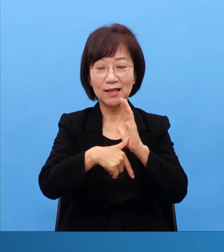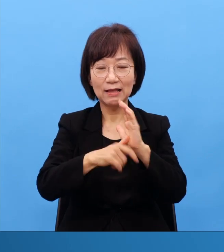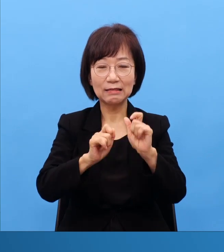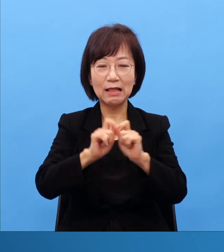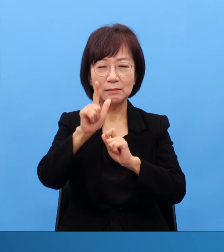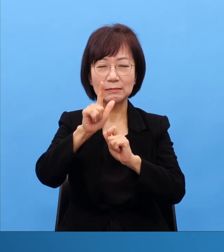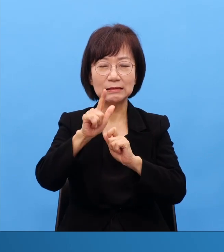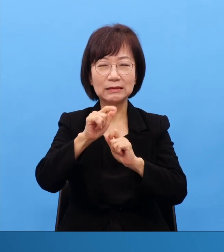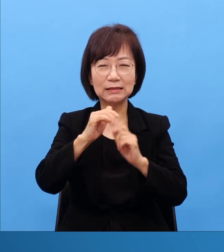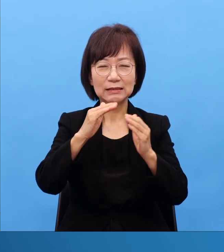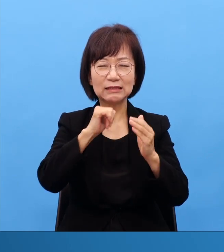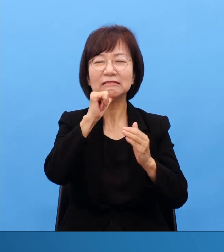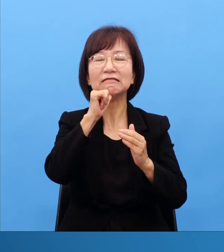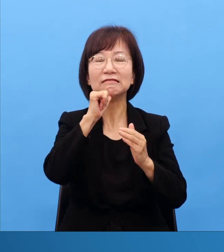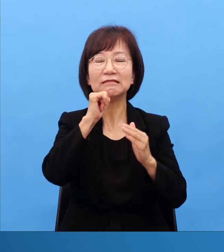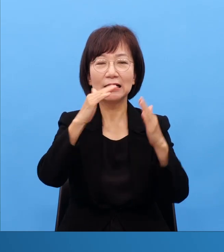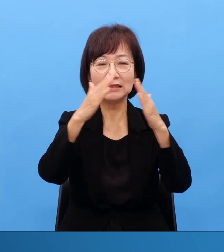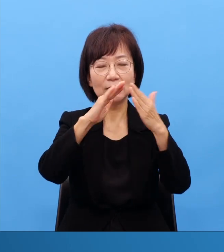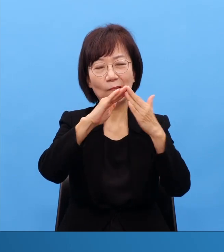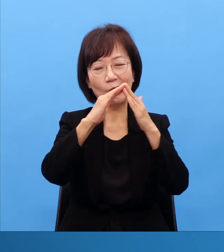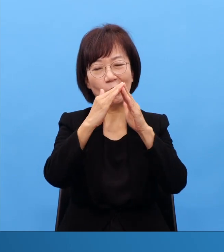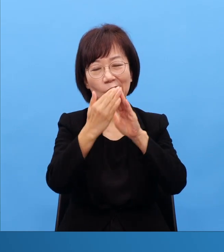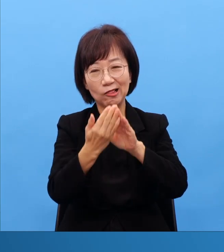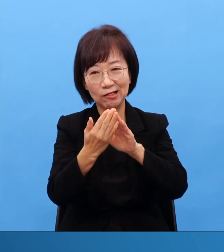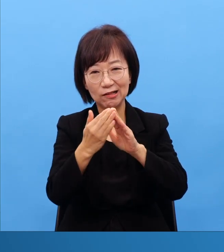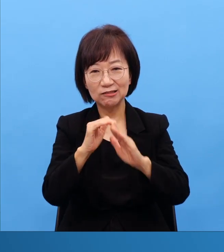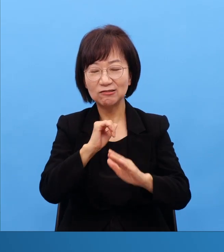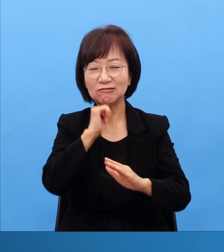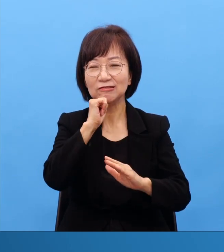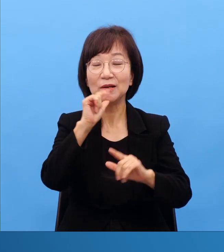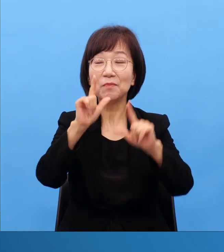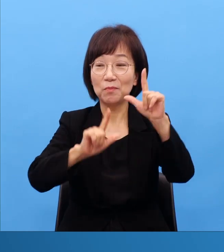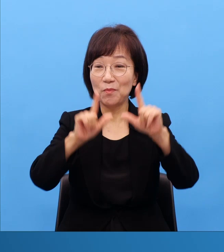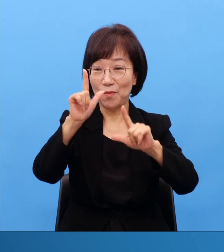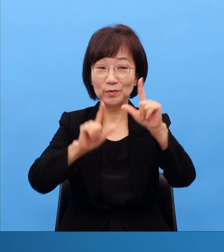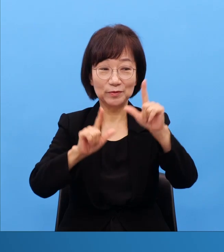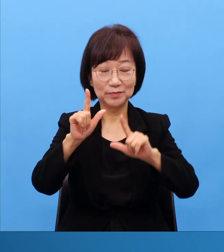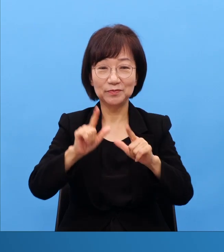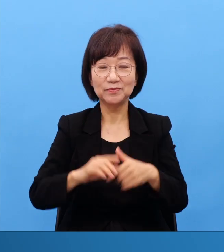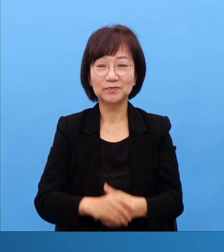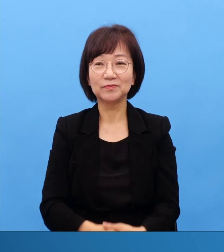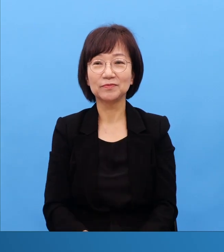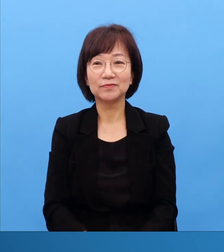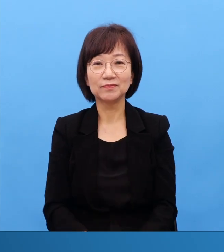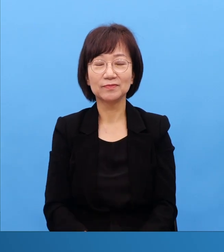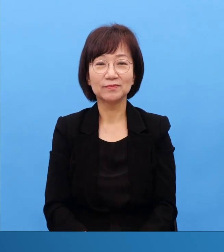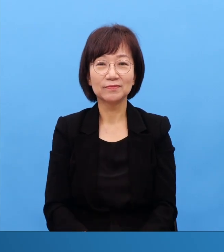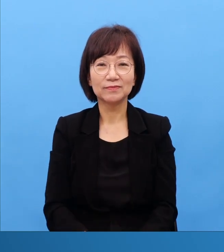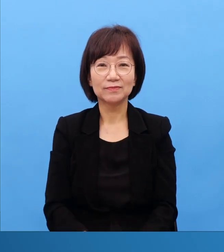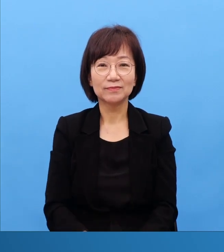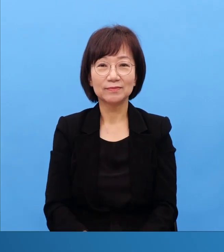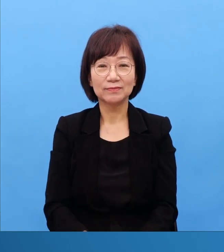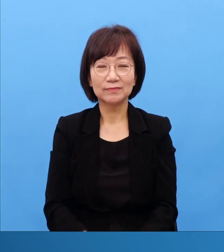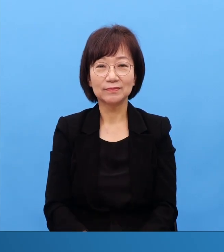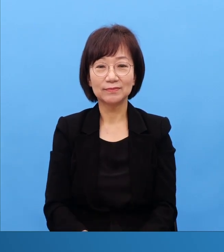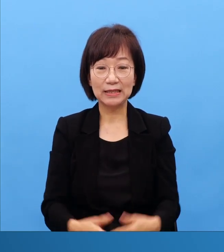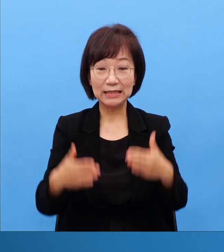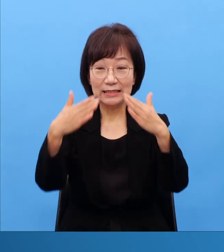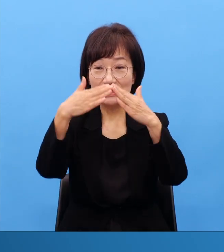children, it was during the time of the Korean War, and all of the homes were very dilapidated buildings. 뭐 지붕도 거의